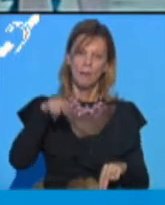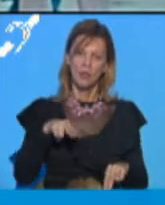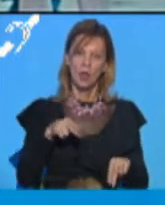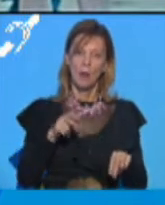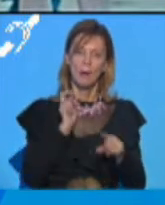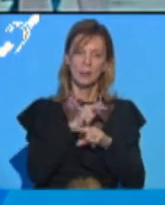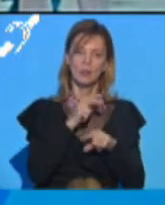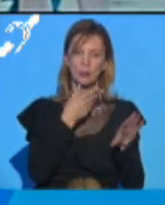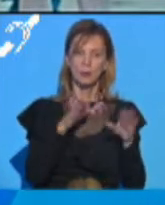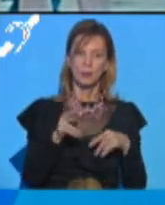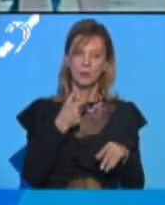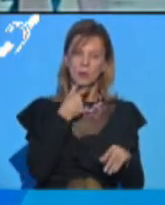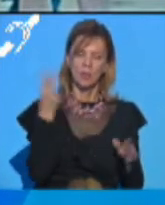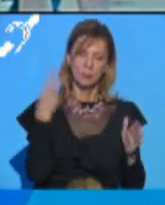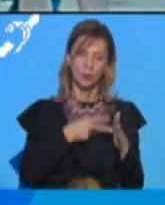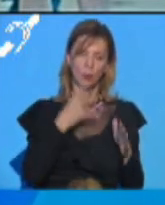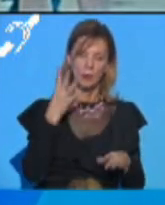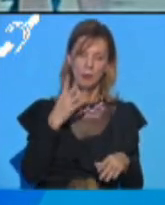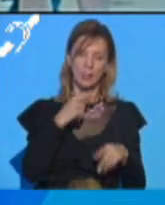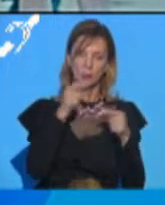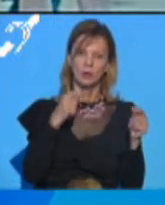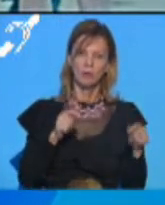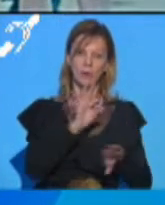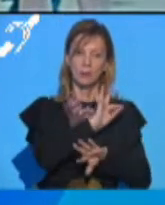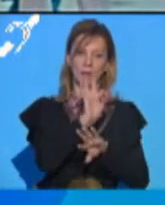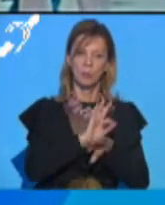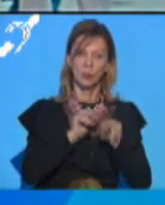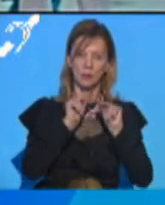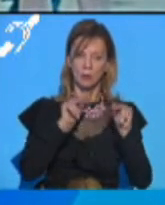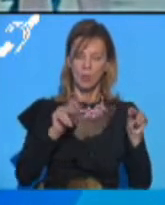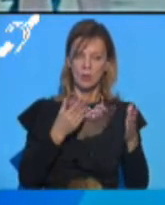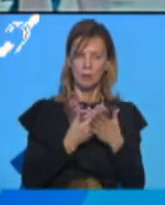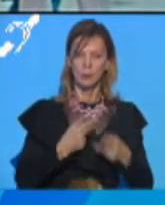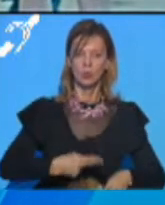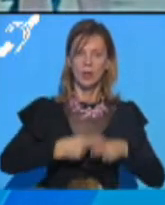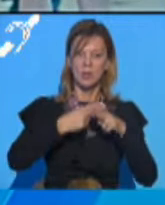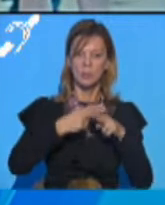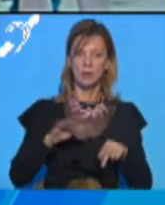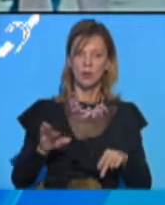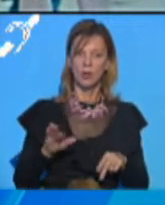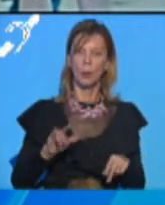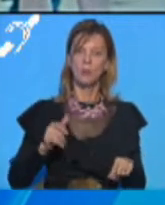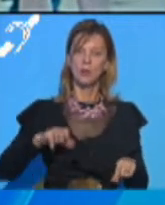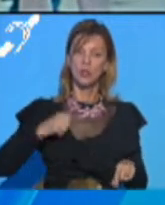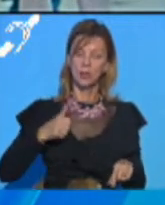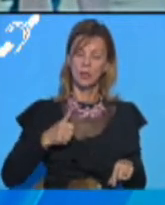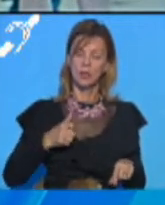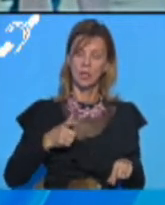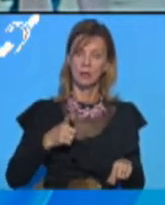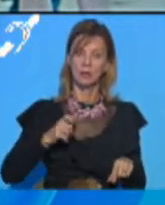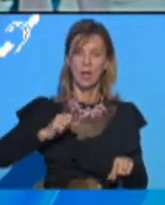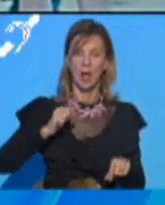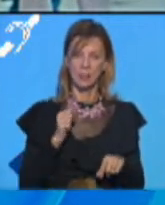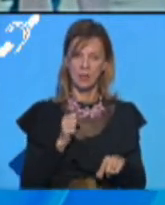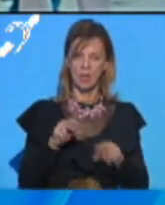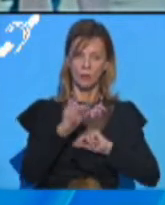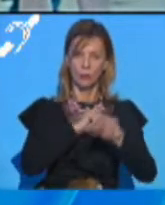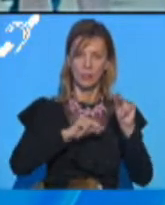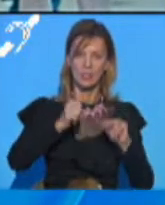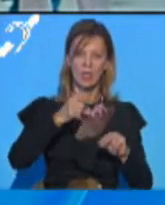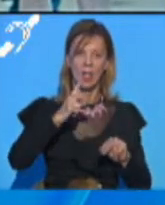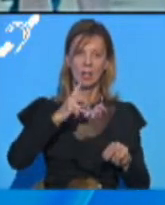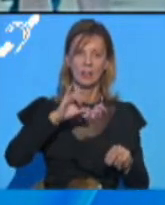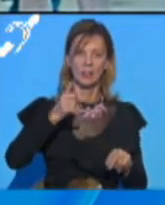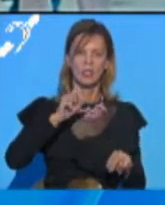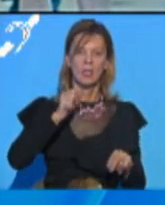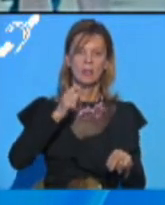implică din anul 2004 în diverse proiecte educaționale, menite să sprijine copiii și tinerii din medii defavorizate. Fundația